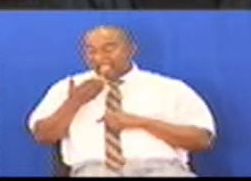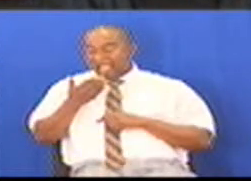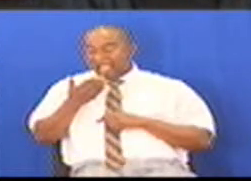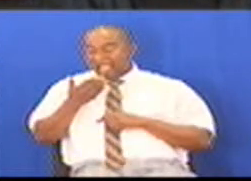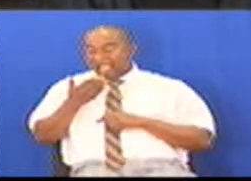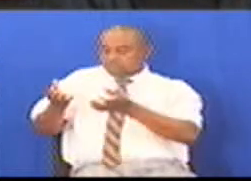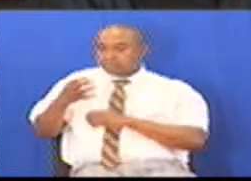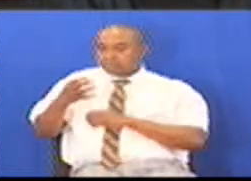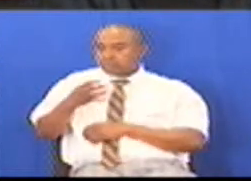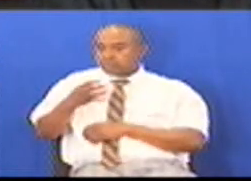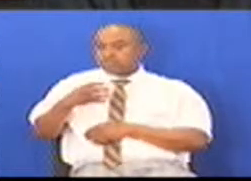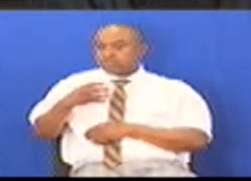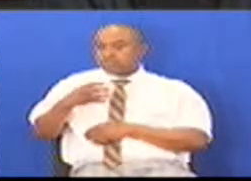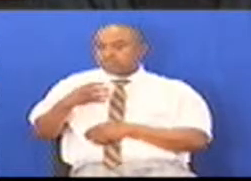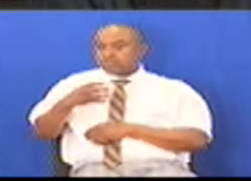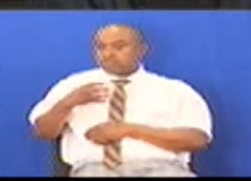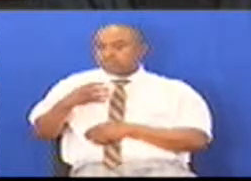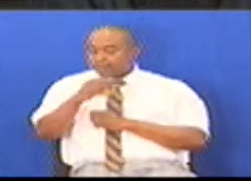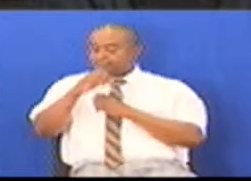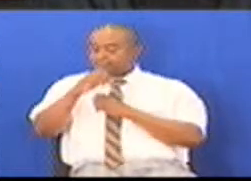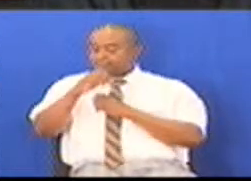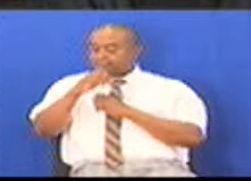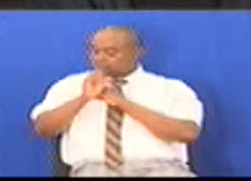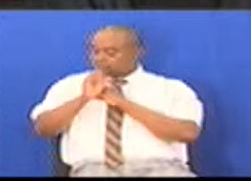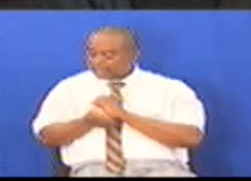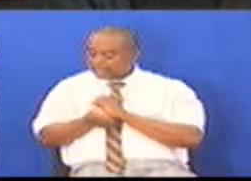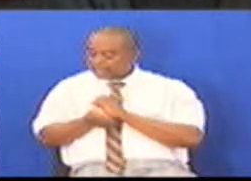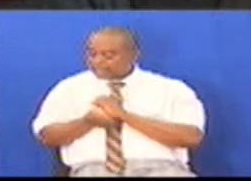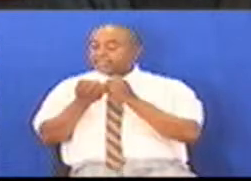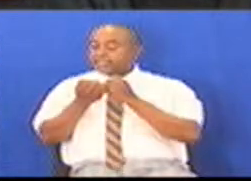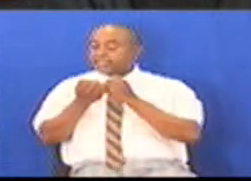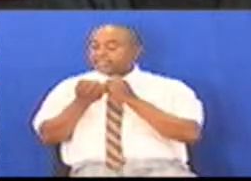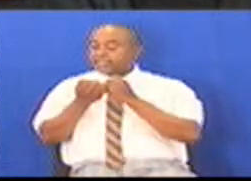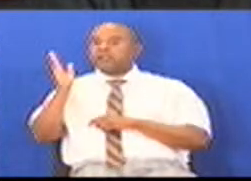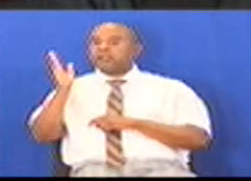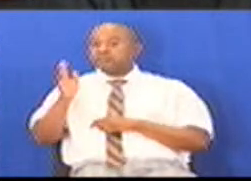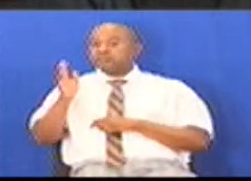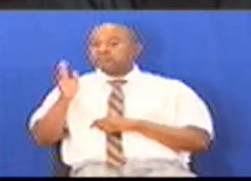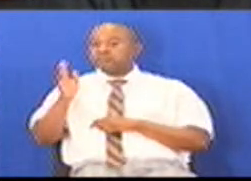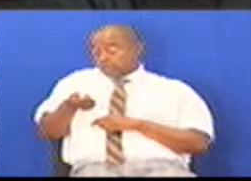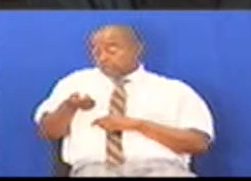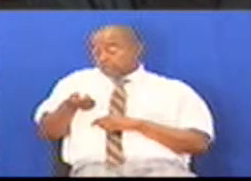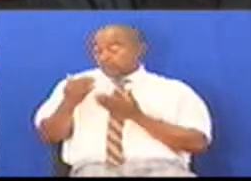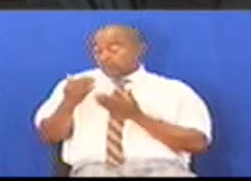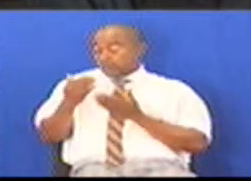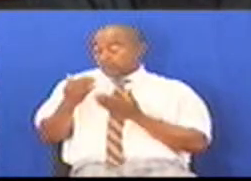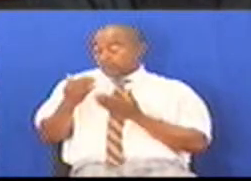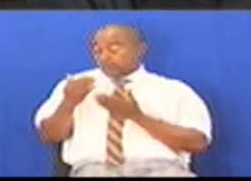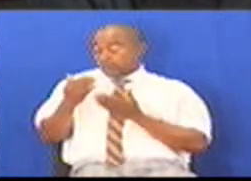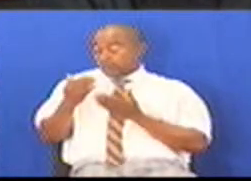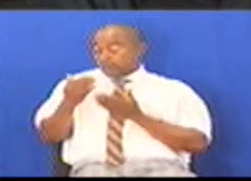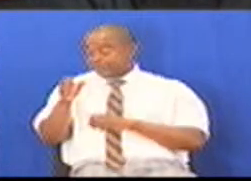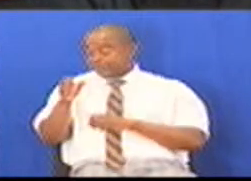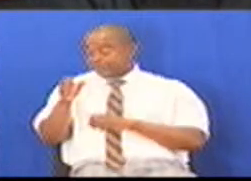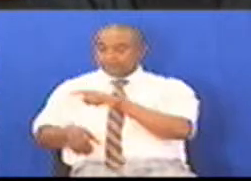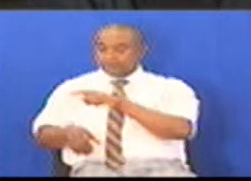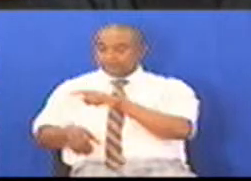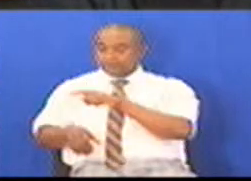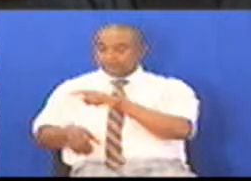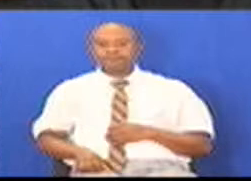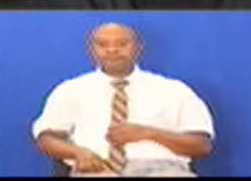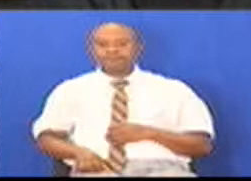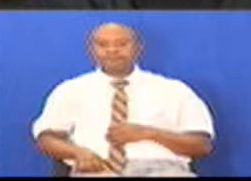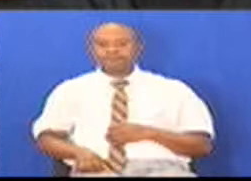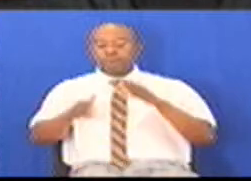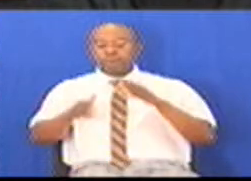wizara, idara, wakala na taasisi mbalimbali za serikali ili waweze kutekeleza zoezi hilo kwa ufanisi.